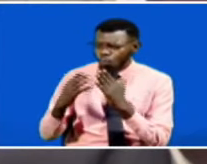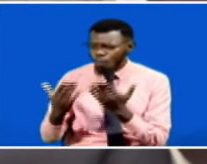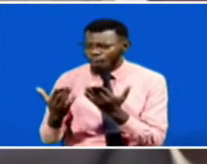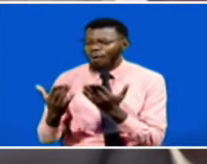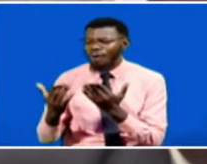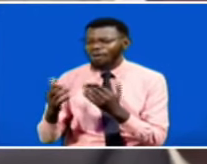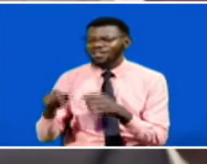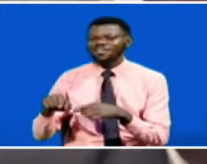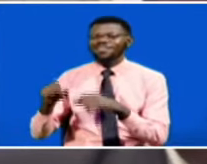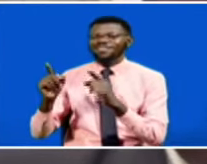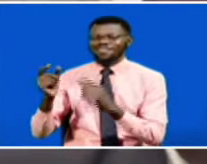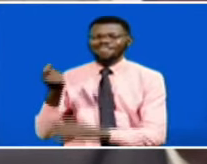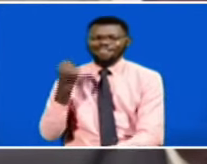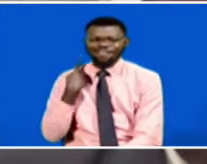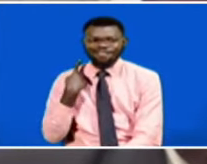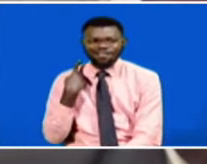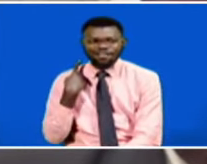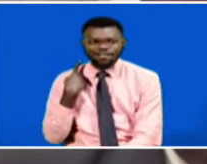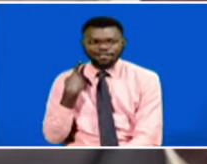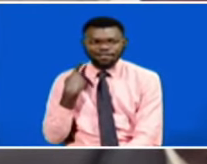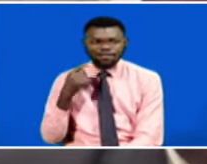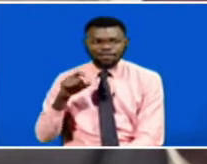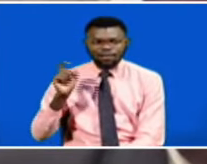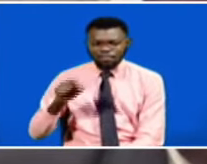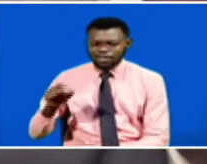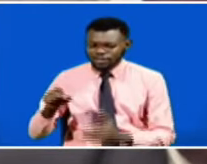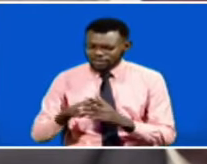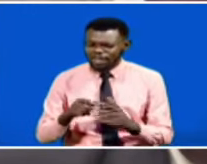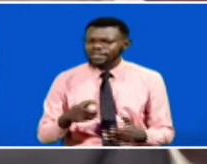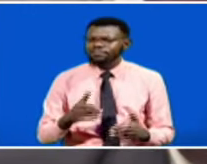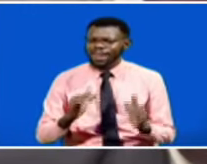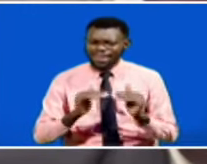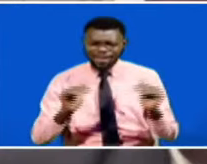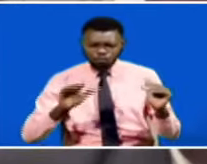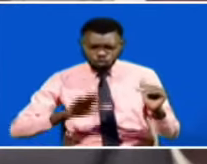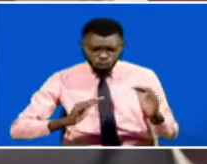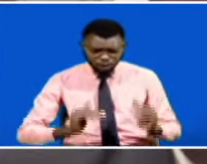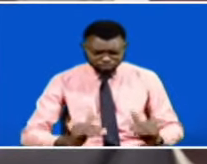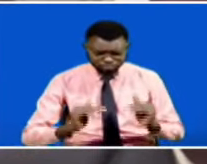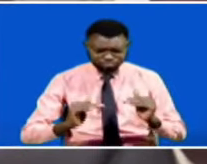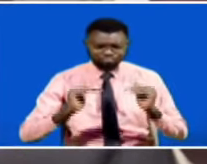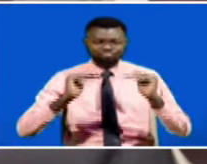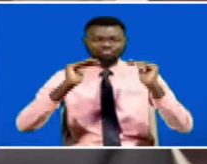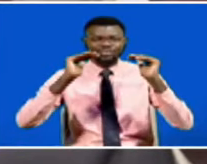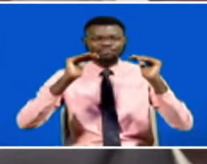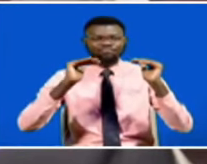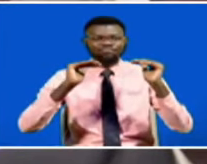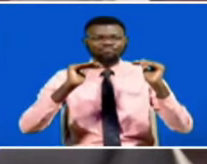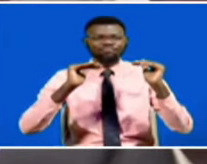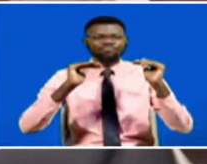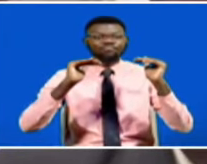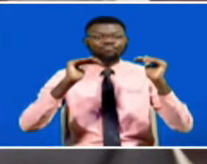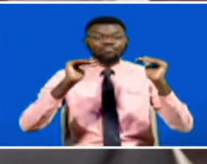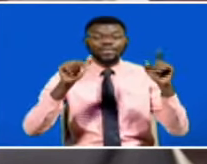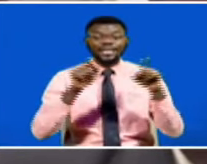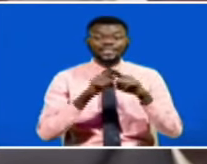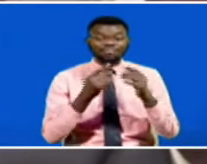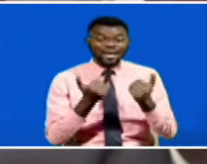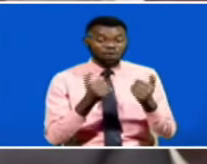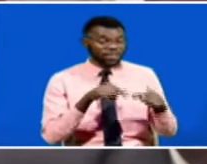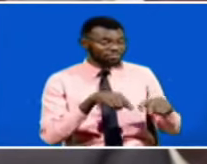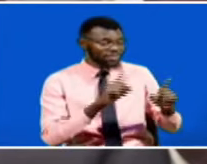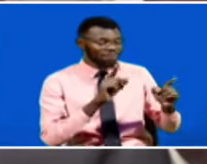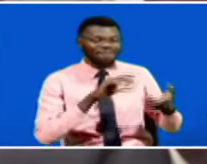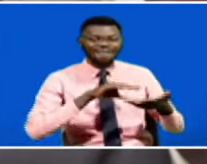Lazima tuanzie chini tukienda juu. Na hivi vile ilivyo ni kwamba